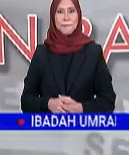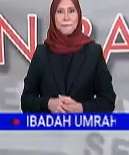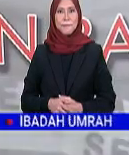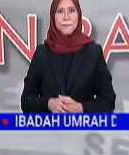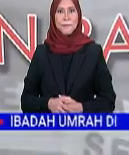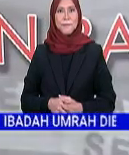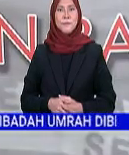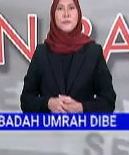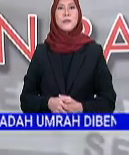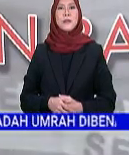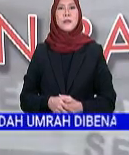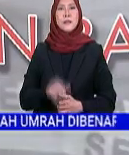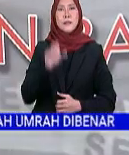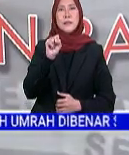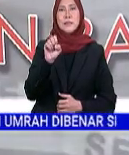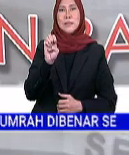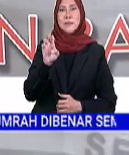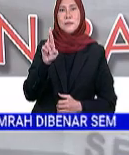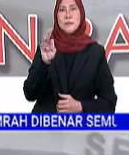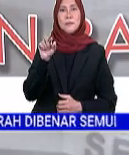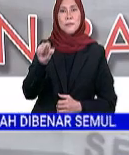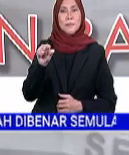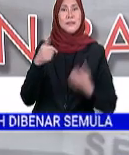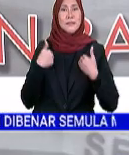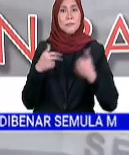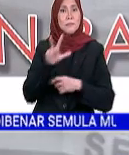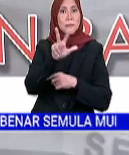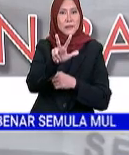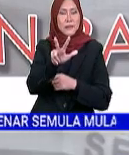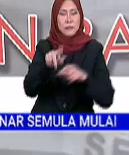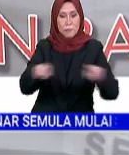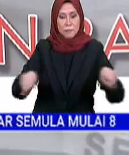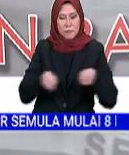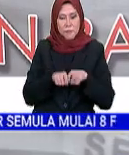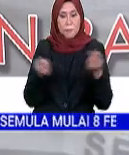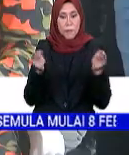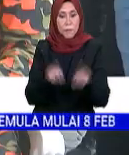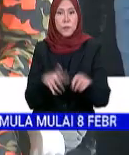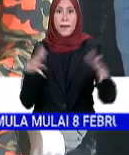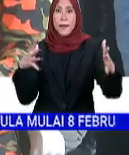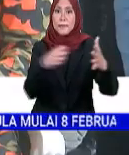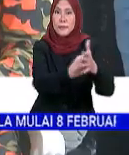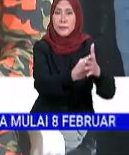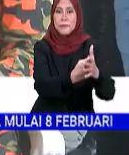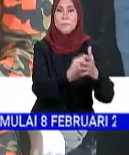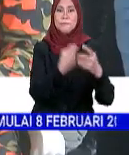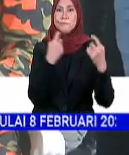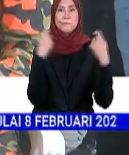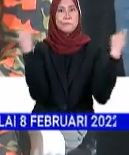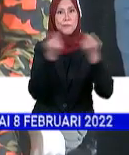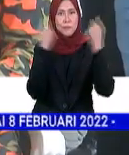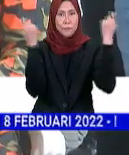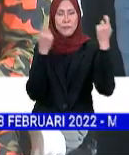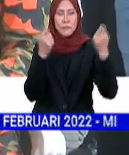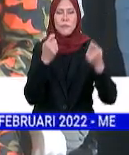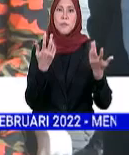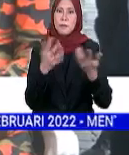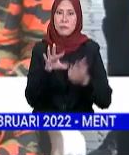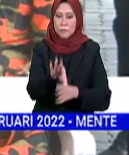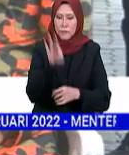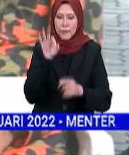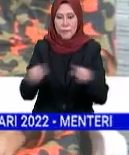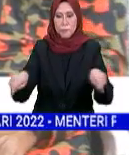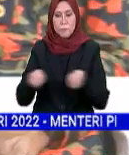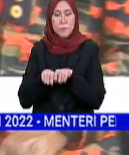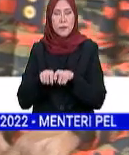Hai bentar itu di Serdang Selangor tiga lokasi panas beresiko tinggi berlaku kemalangan semasa musim Raya dikenal pasti ketombe